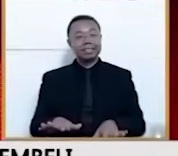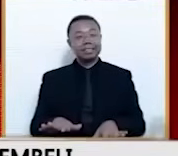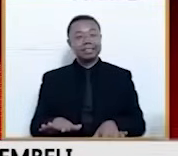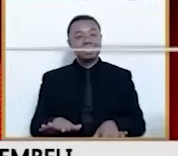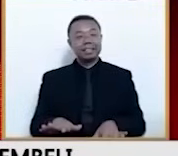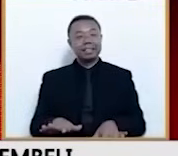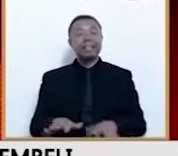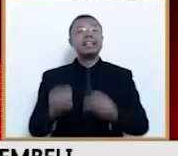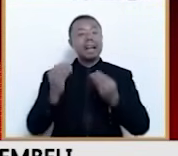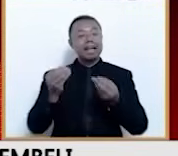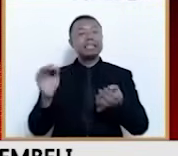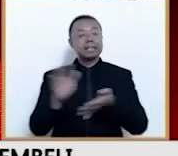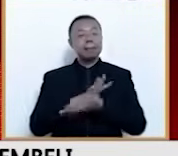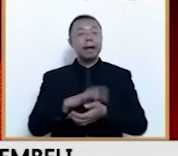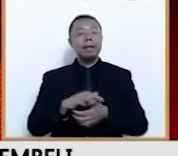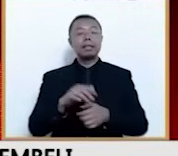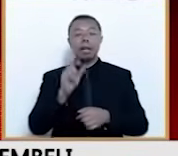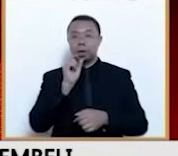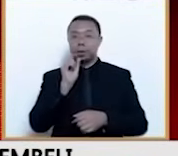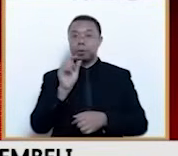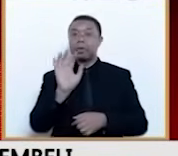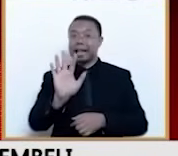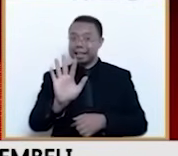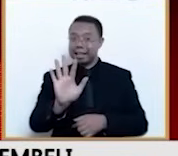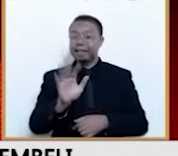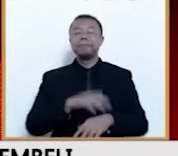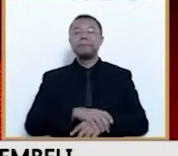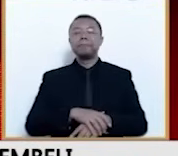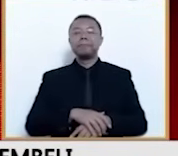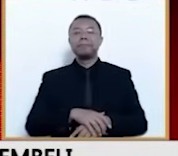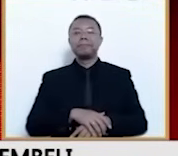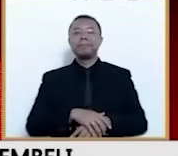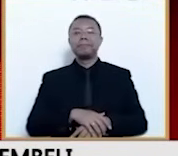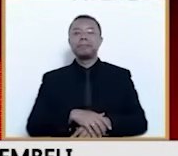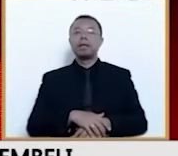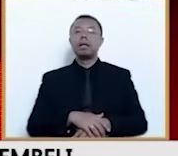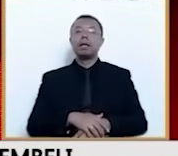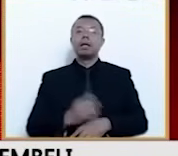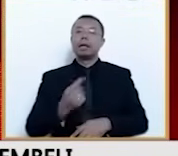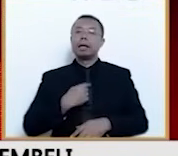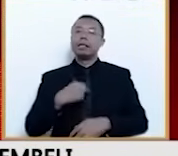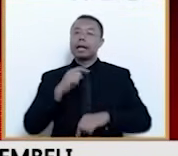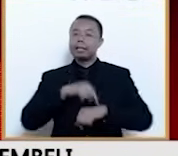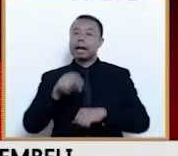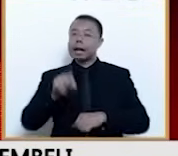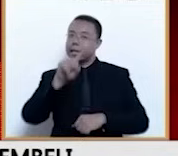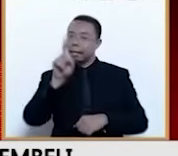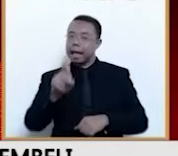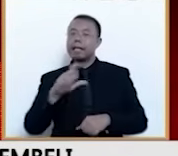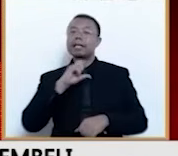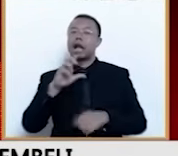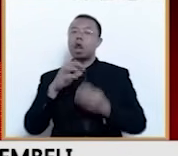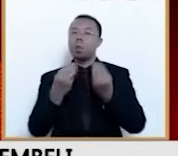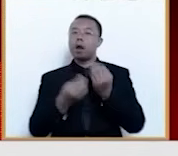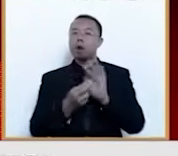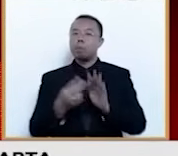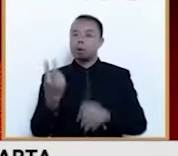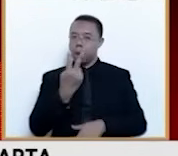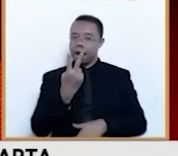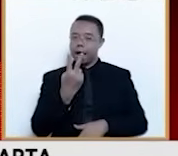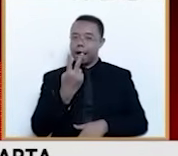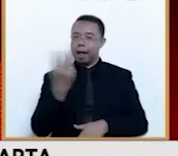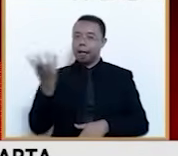debatnya. Kita akan kasih kesempatan untuk memberikan apresiasi nanti, tahan dulu. Dan selanjutnya kita kembali ke calon wakil gubernur nomor urut